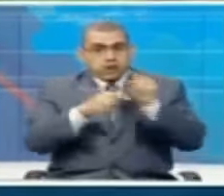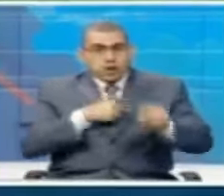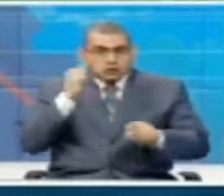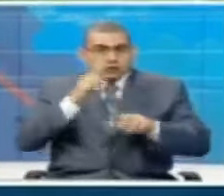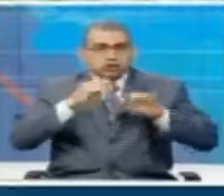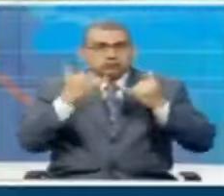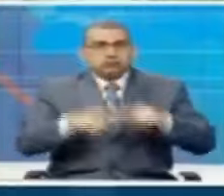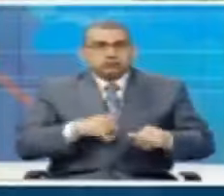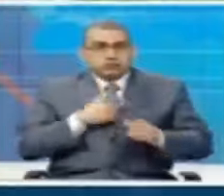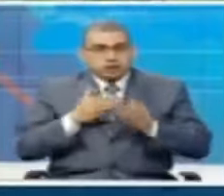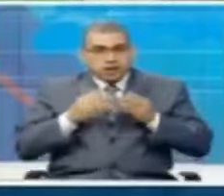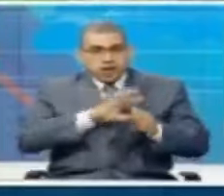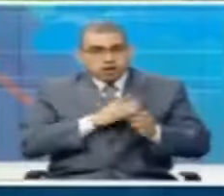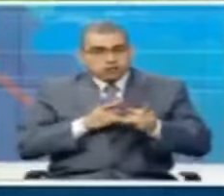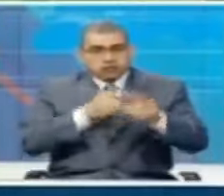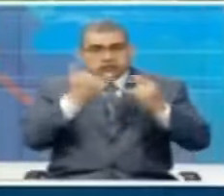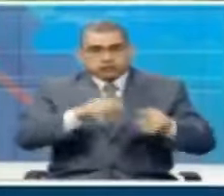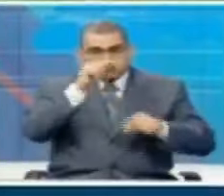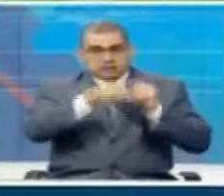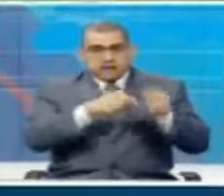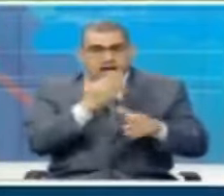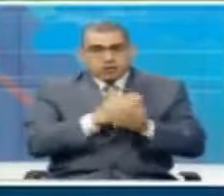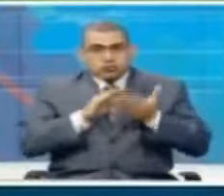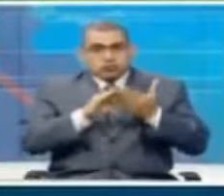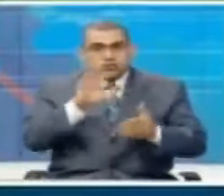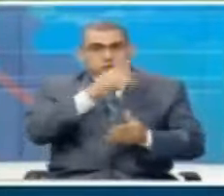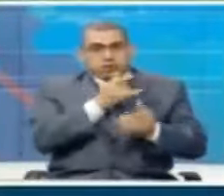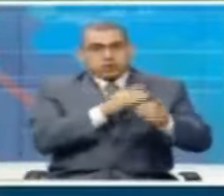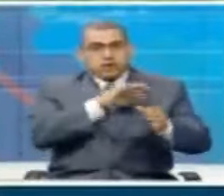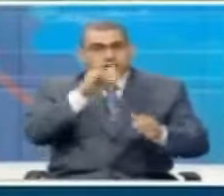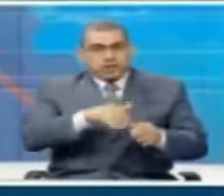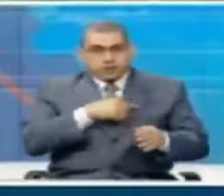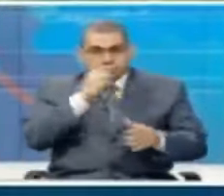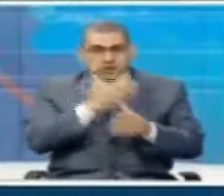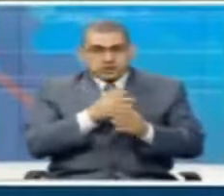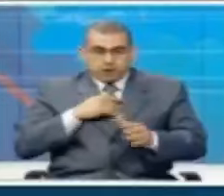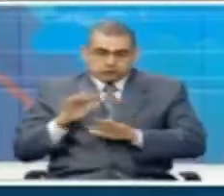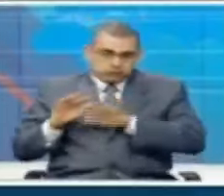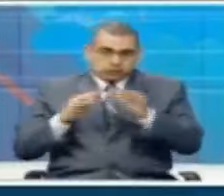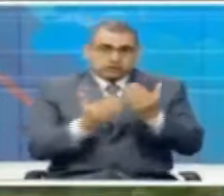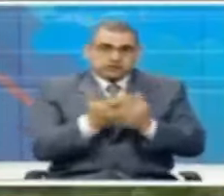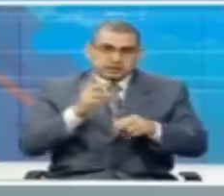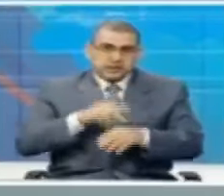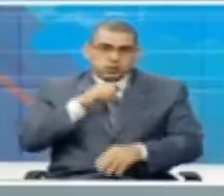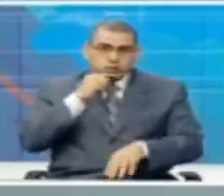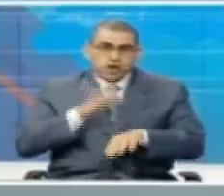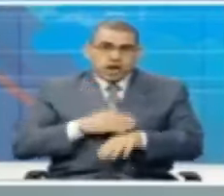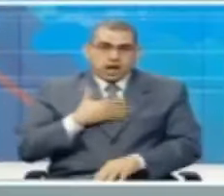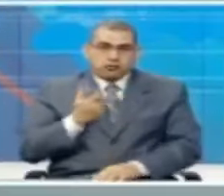شل الإمدادات العسكرية ومن بينها المساعدات الغربية استعدادا لشن هجوم جديد.